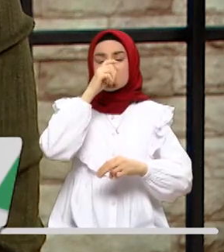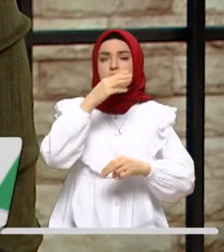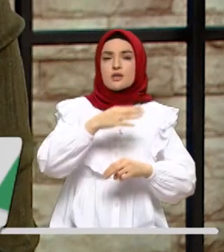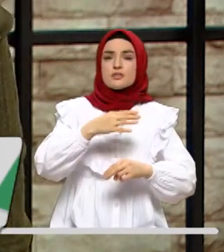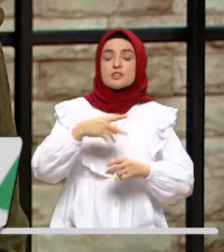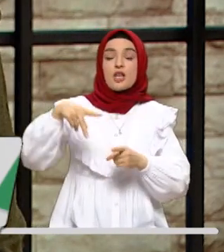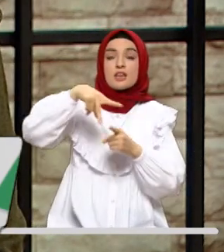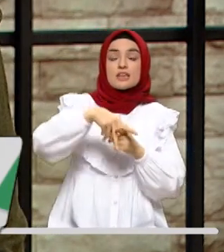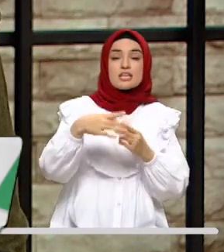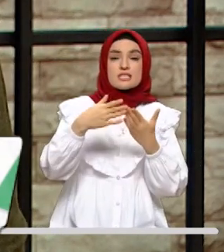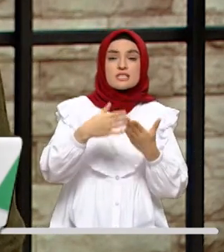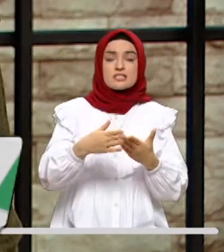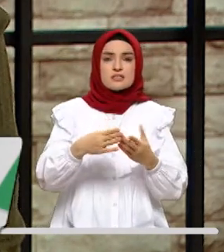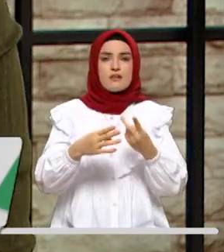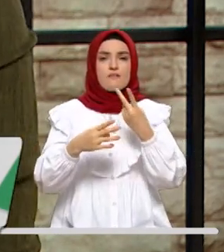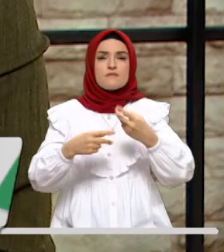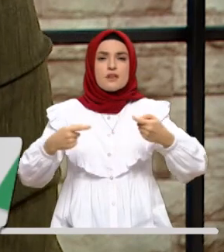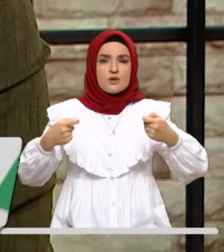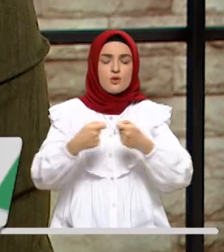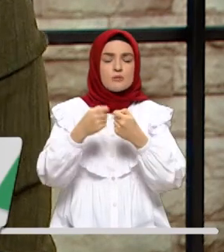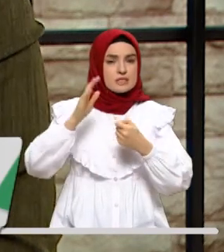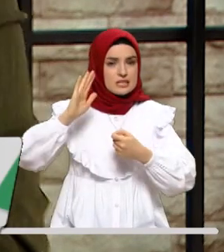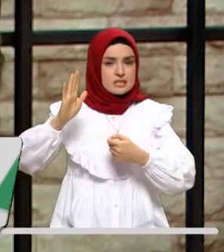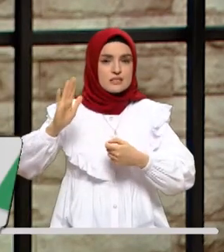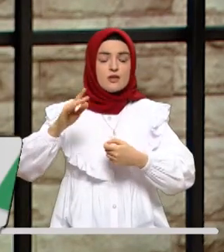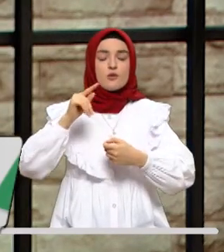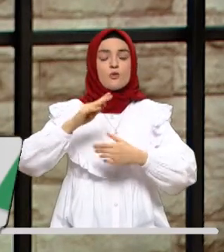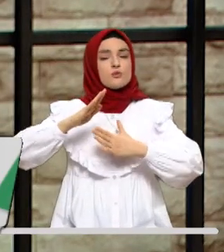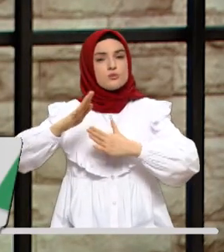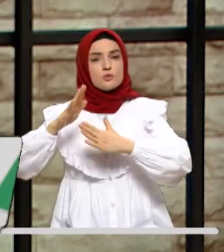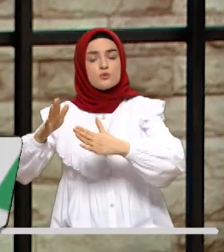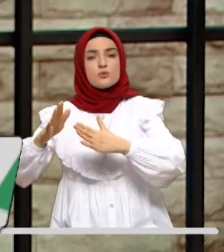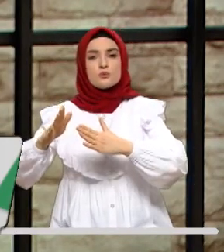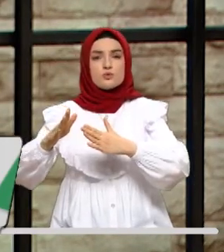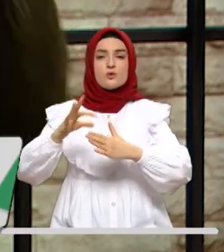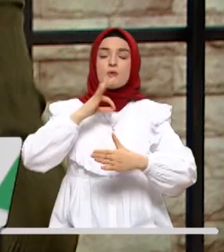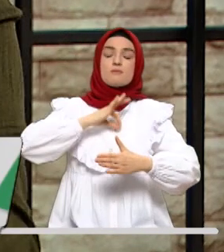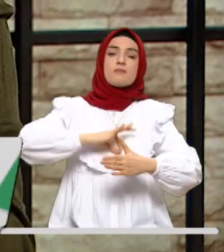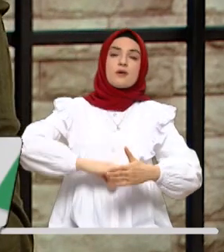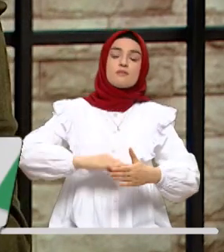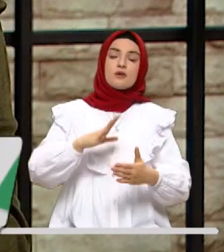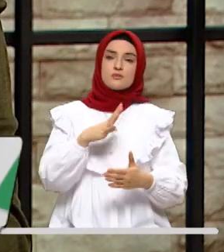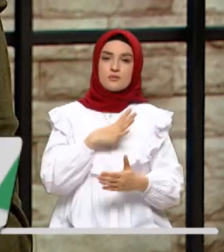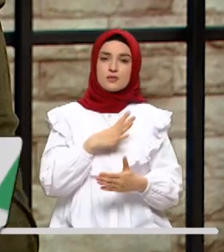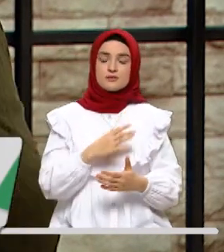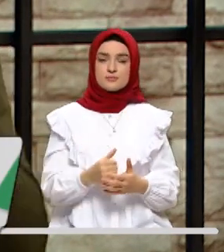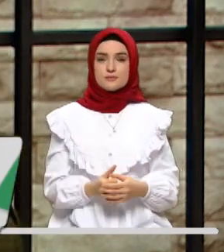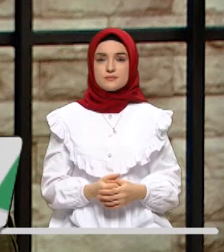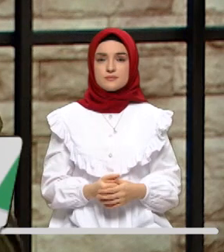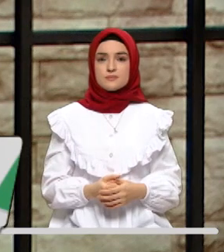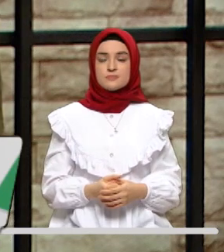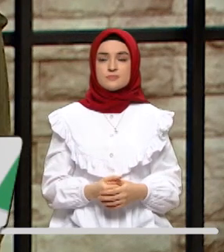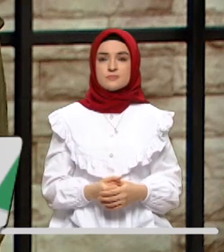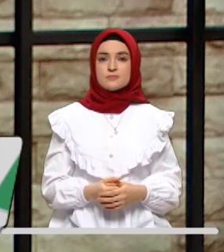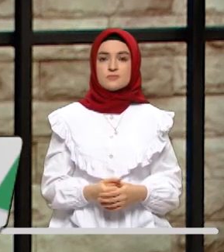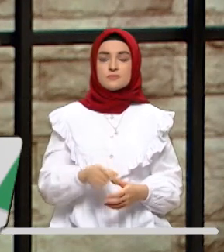Viyana kuşatmasına kadar giderken götürdüğü hava ve o yolda şehit olduğu hava bizim havamızdır. Peki